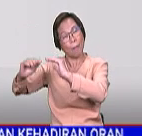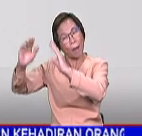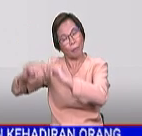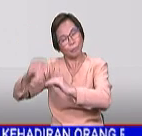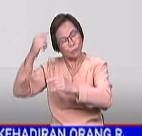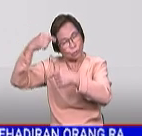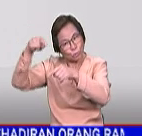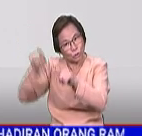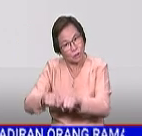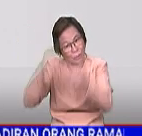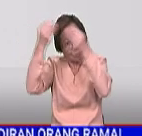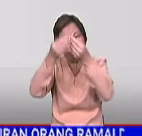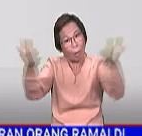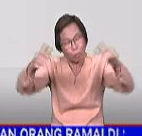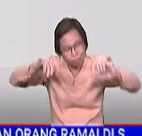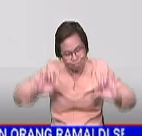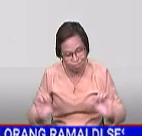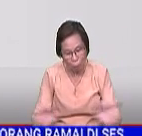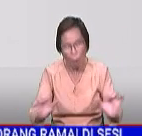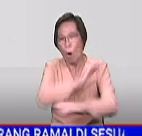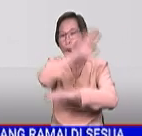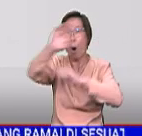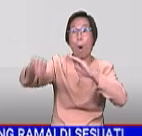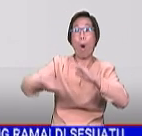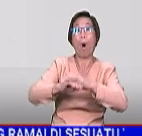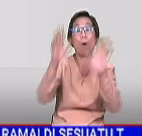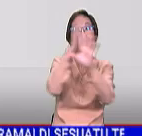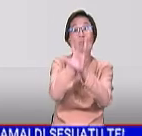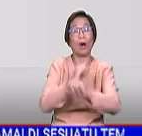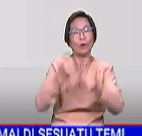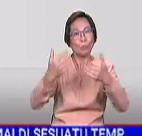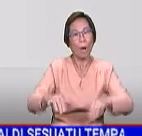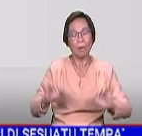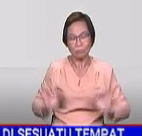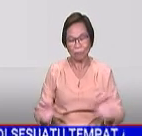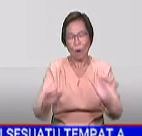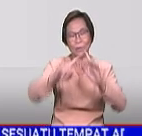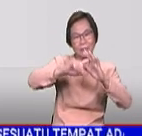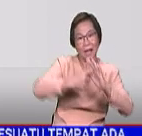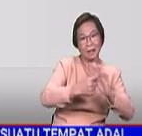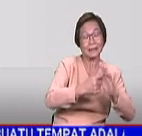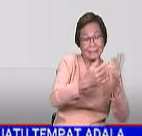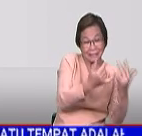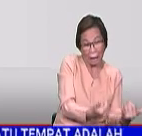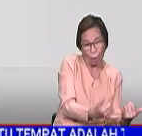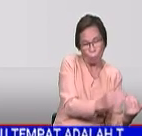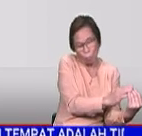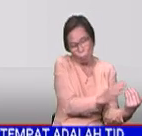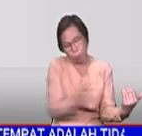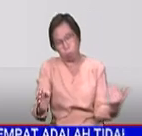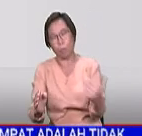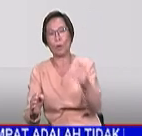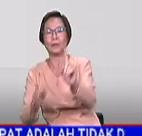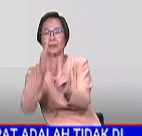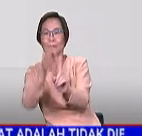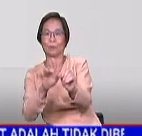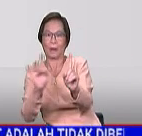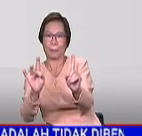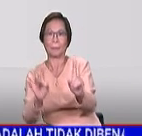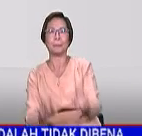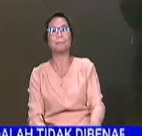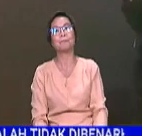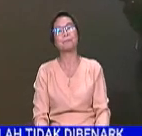memperkenankan proklamasi darurat seluruh Rawa setelah darurat yang berkuasa sekarang berakhir faded 1